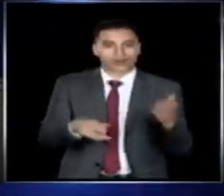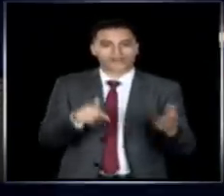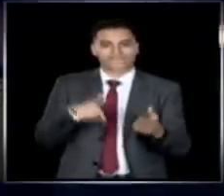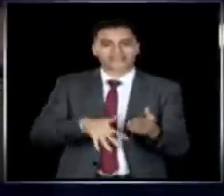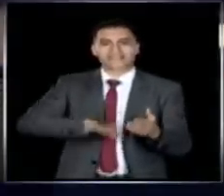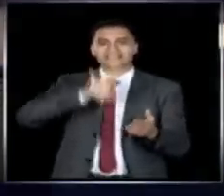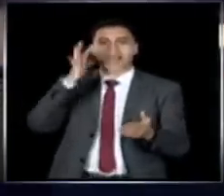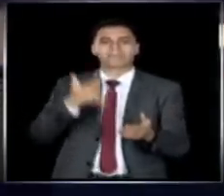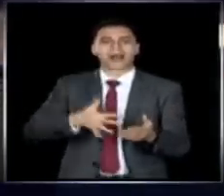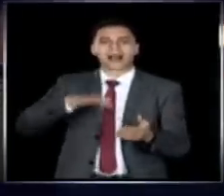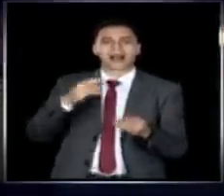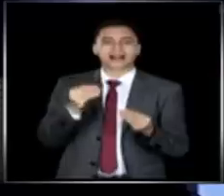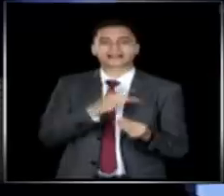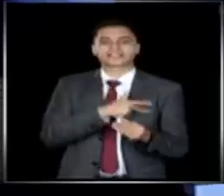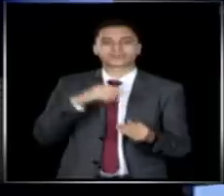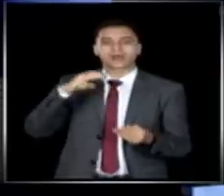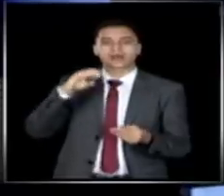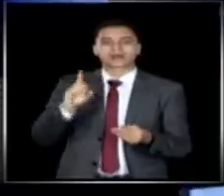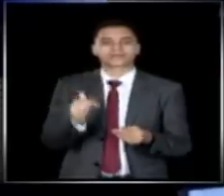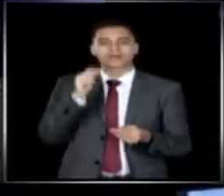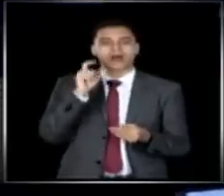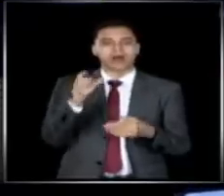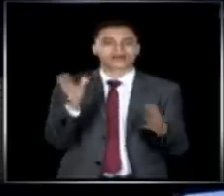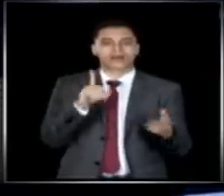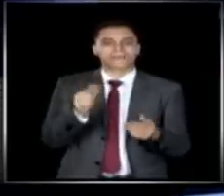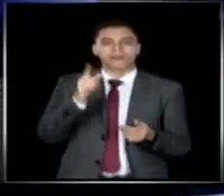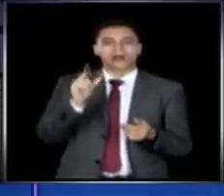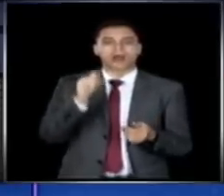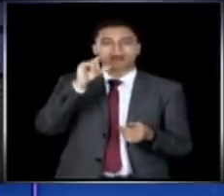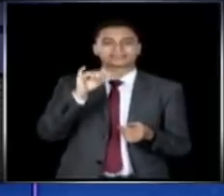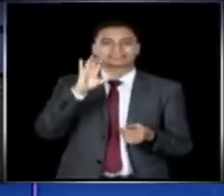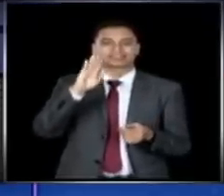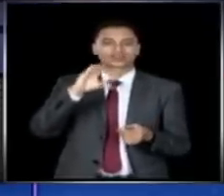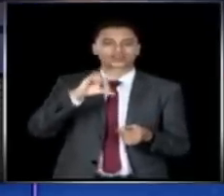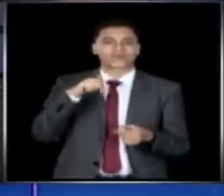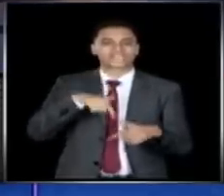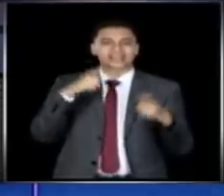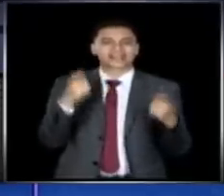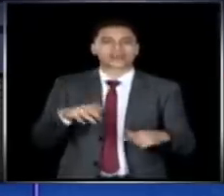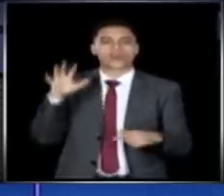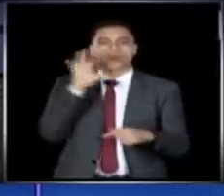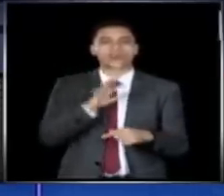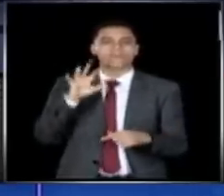يقع جبل جران باراديسو بإحدى الدول الأوروبية، فما هي؟